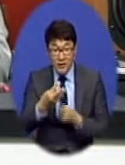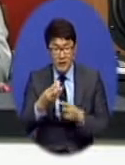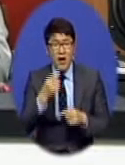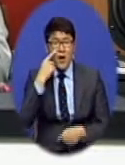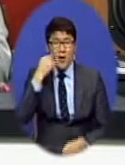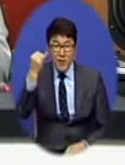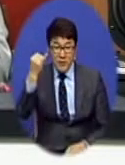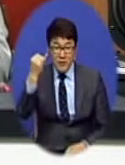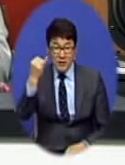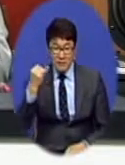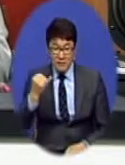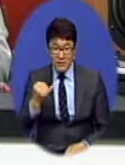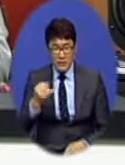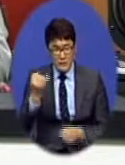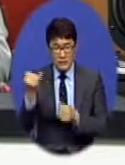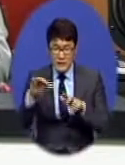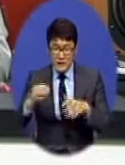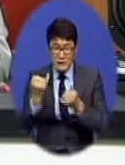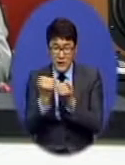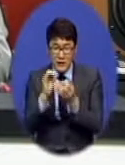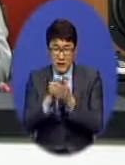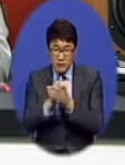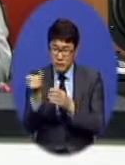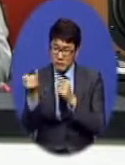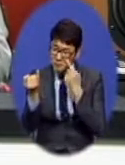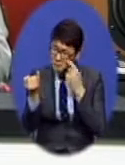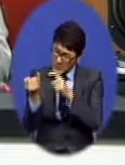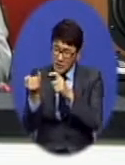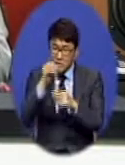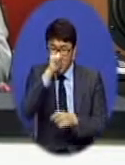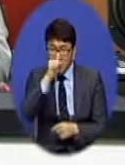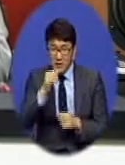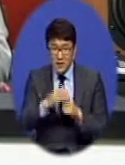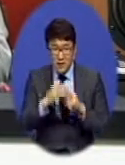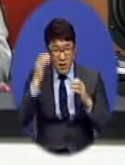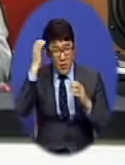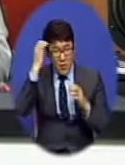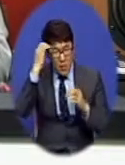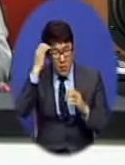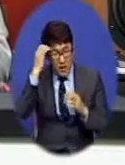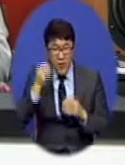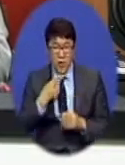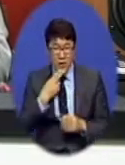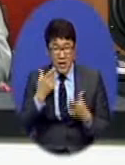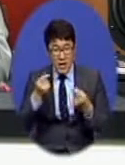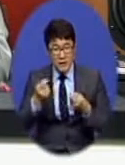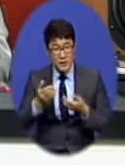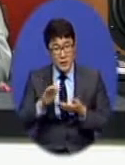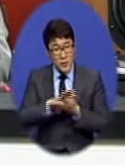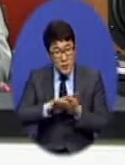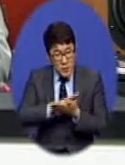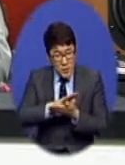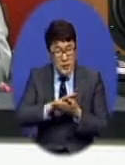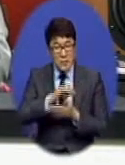화자님이 며느님이 되셨으면 하는 여자친구 너무 좋아하시나 봐요. 고생도 안 시키실 거고 같이 놀러도 좀 다니시고 이러면